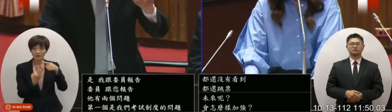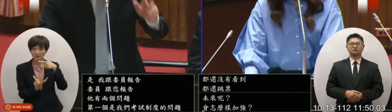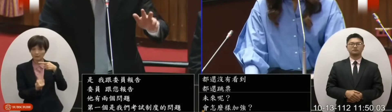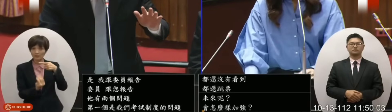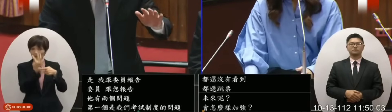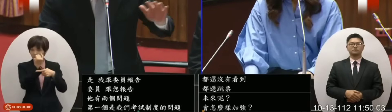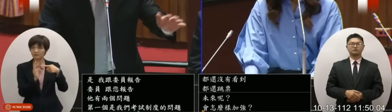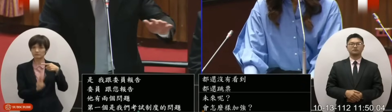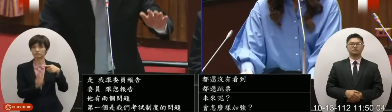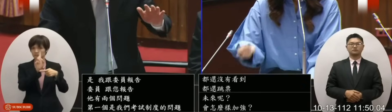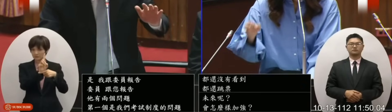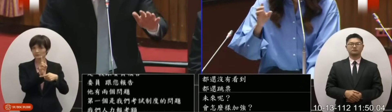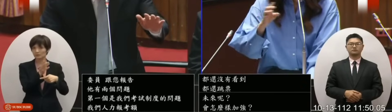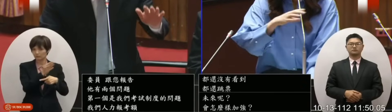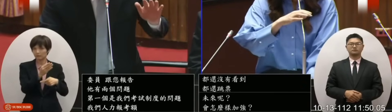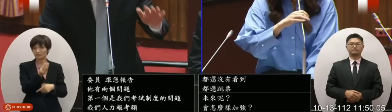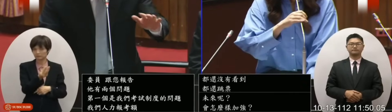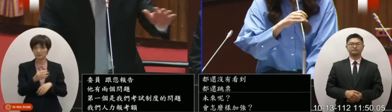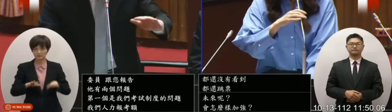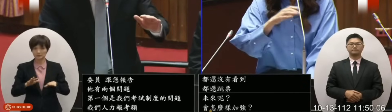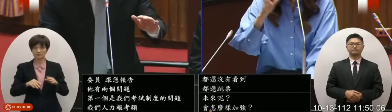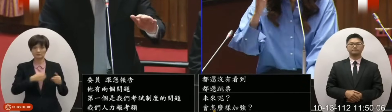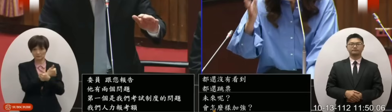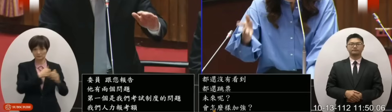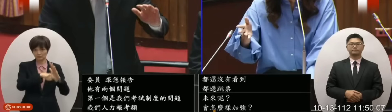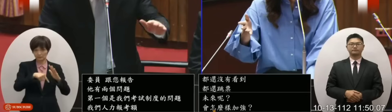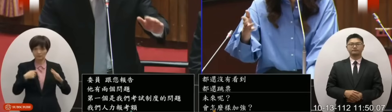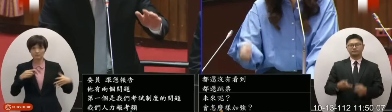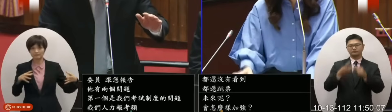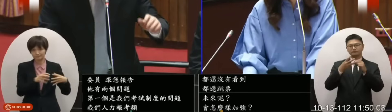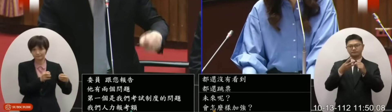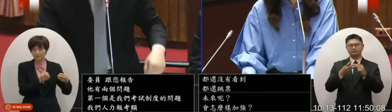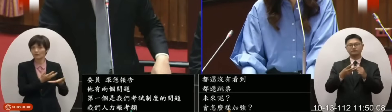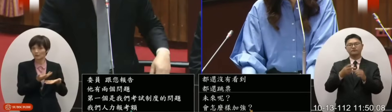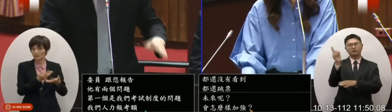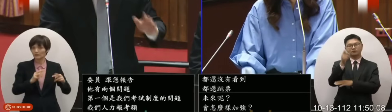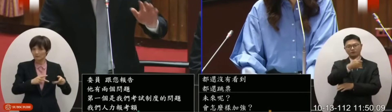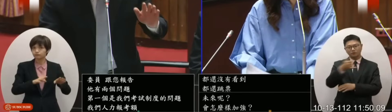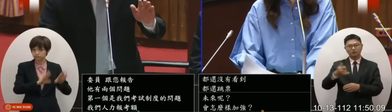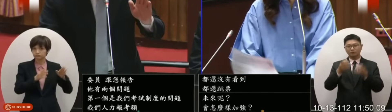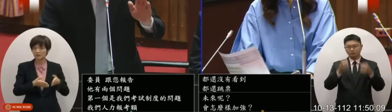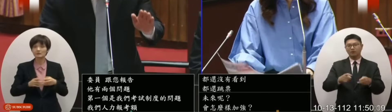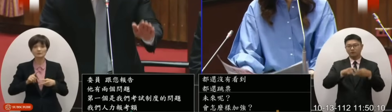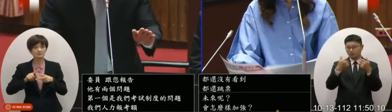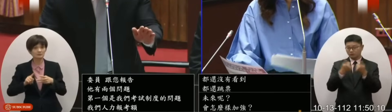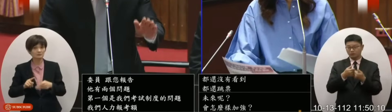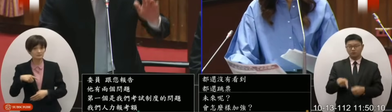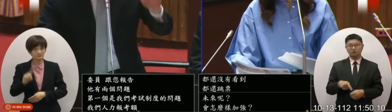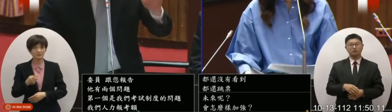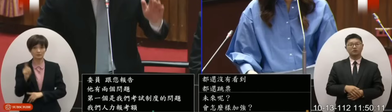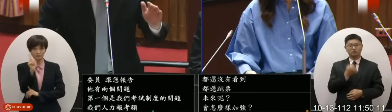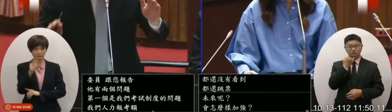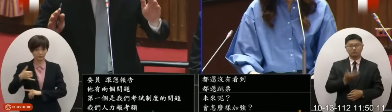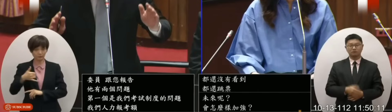左右，所以我们现在正在跨院跟考试院在讨论相关的一个改革。 那第三个，消防员组工会呢？ 消防员是属于公务人